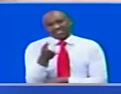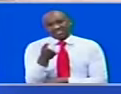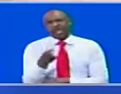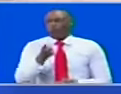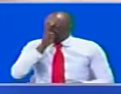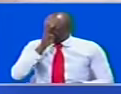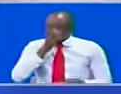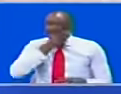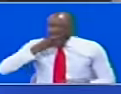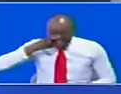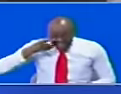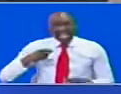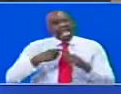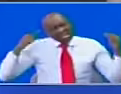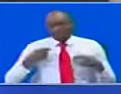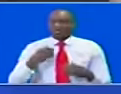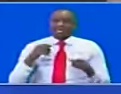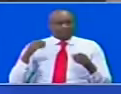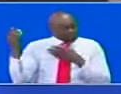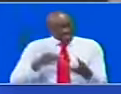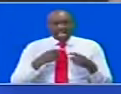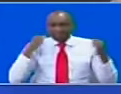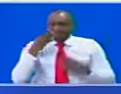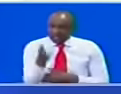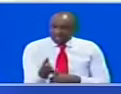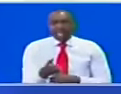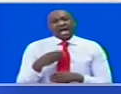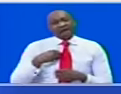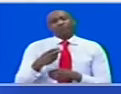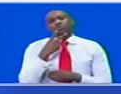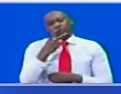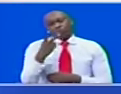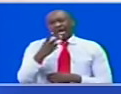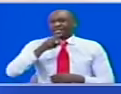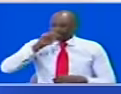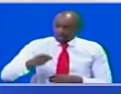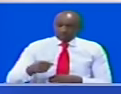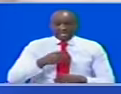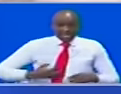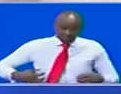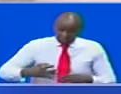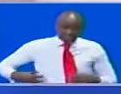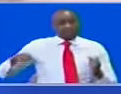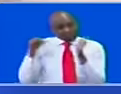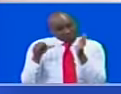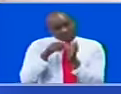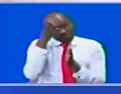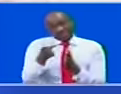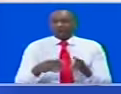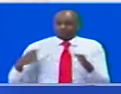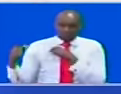maji sasa umejenga uhadui mkubwa baina ya wakimbizi zaidi laki mbili na wenyeji wapatao